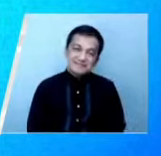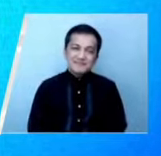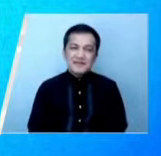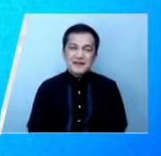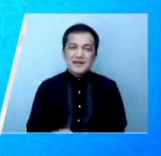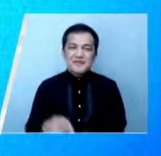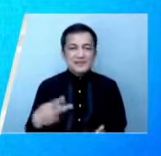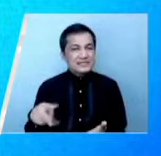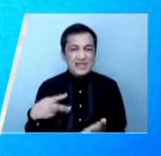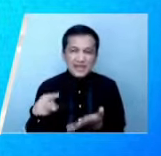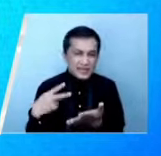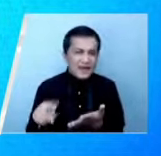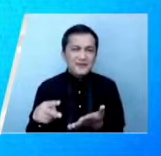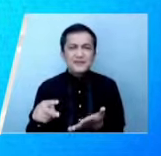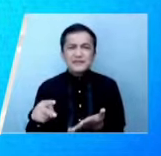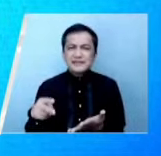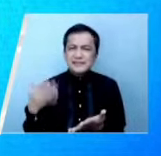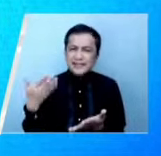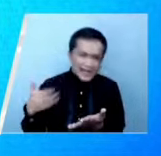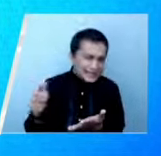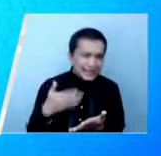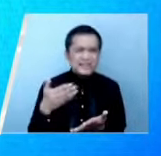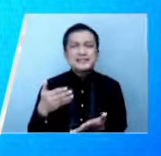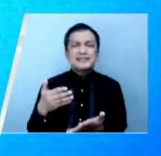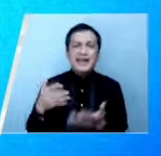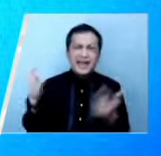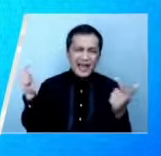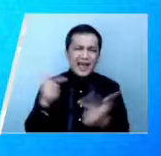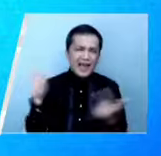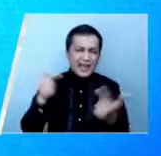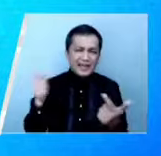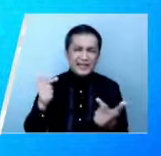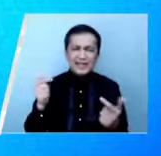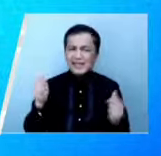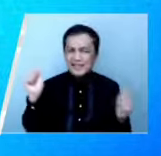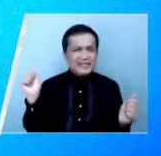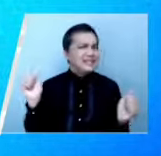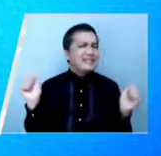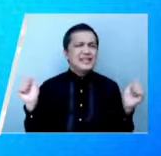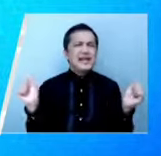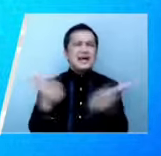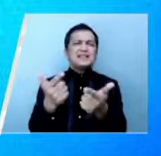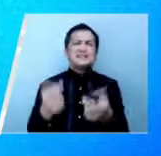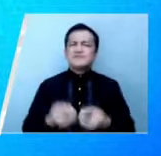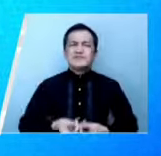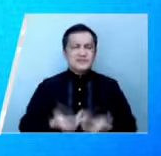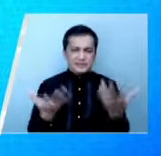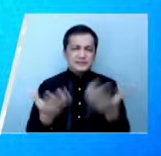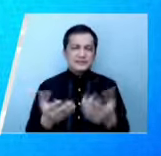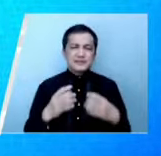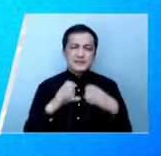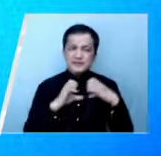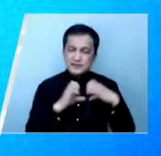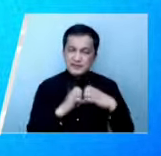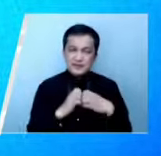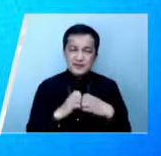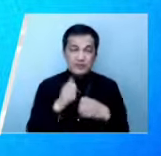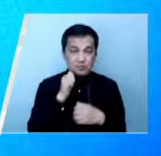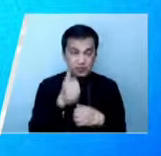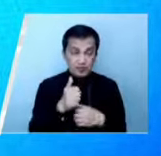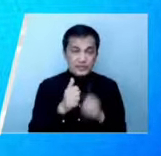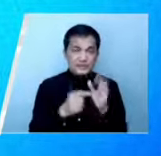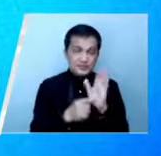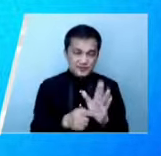Magsasayawan, kantahan, tawanan. Lahat ibibigay po namin sa inyo mga Madlang Kapuso. Bukas na po yan sa It's